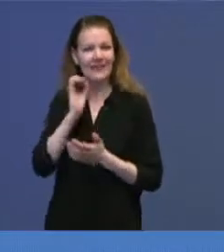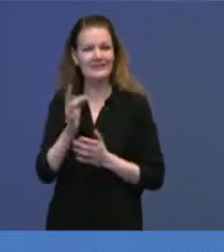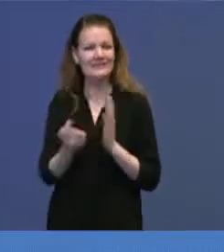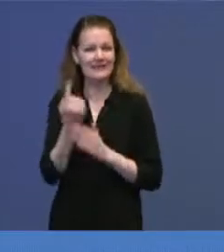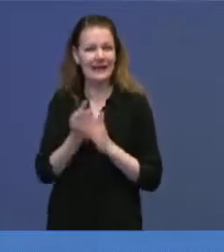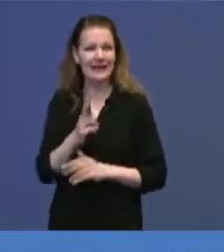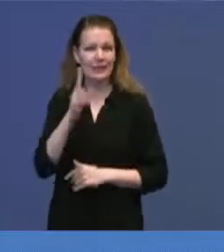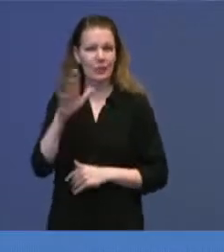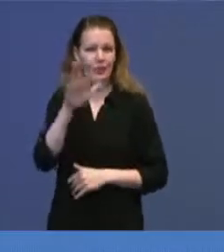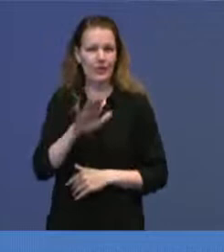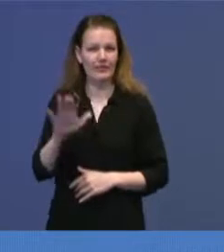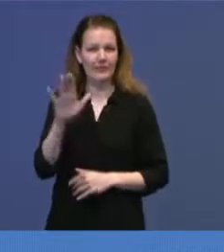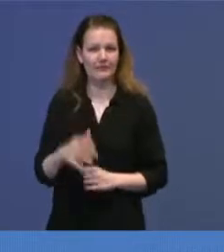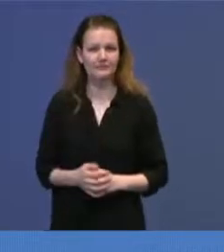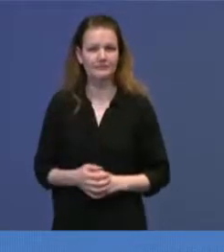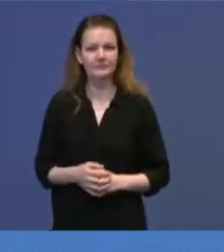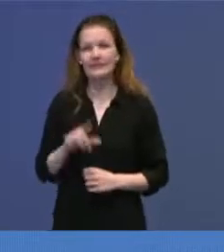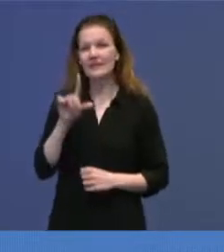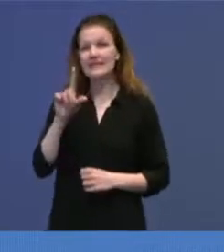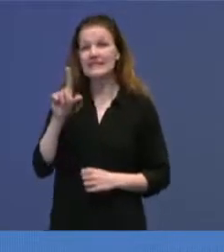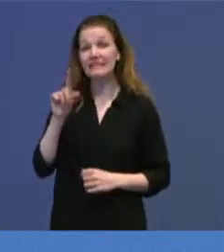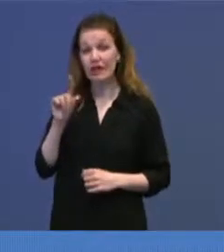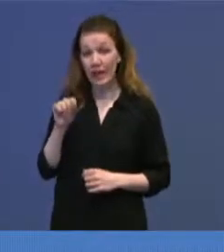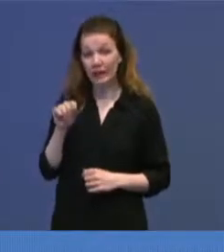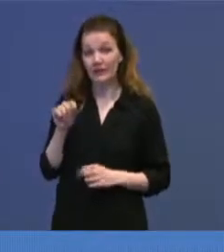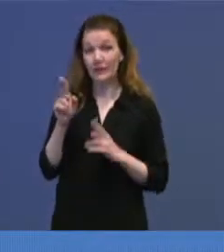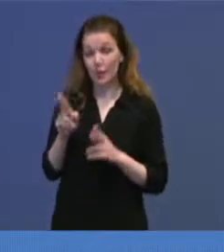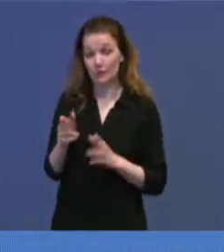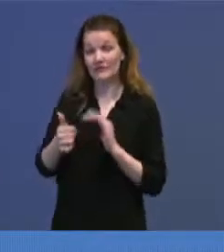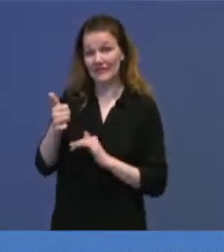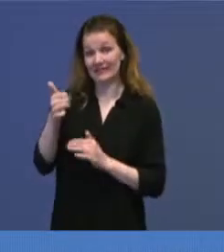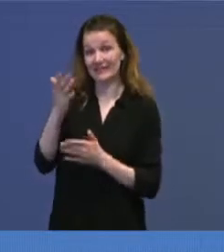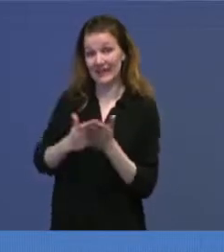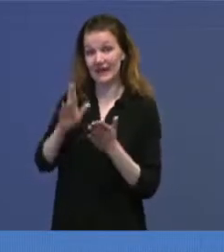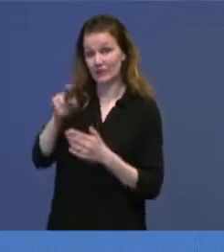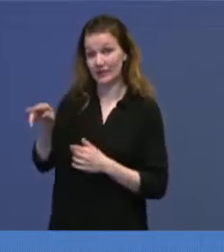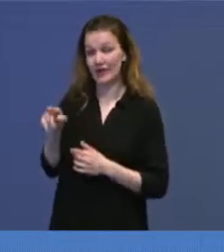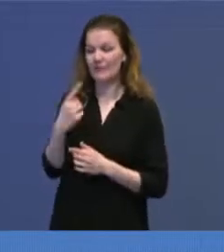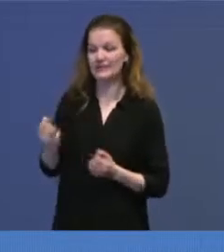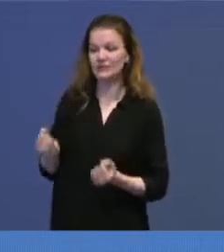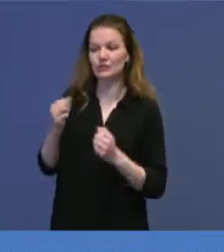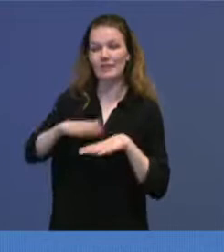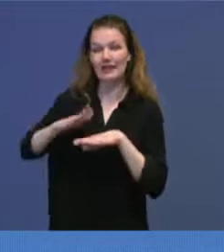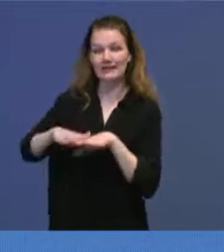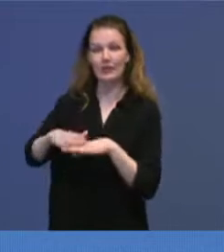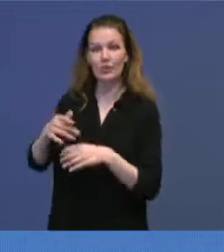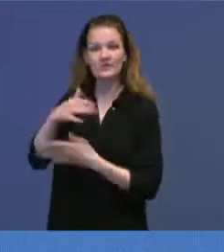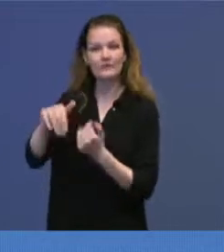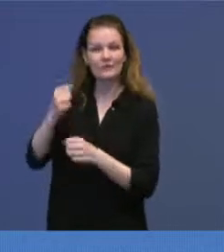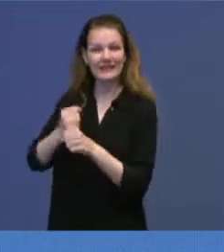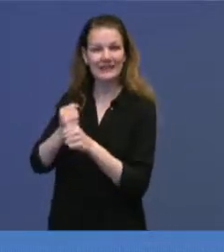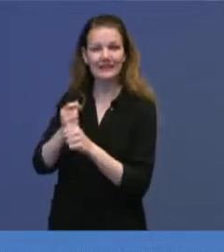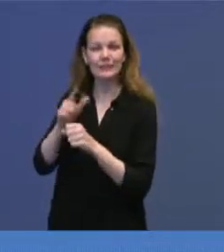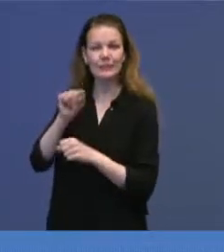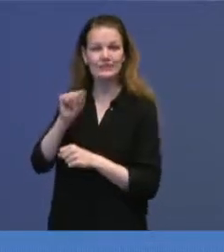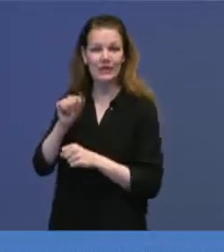nordområdene. Svalbard er også en viktig del av Norge, og vi vil gjøre tiltak for å styrke beredskapen og samfunnssikkerheten også på Svalbard.